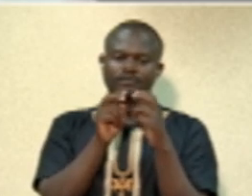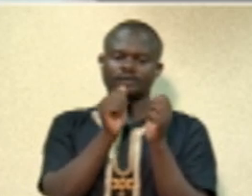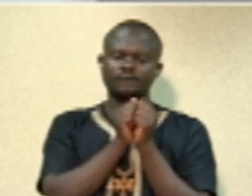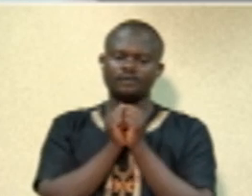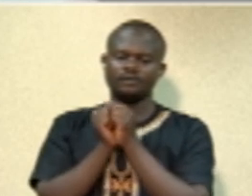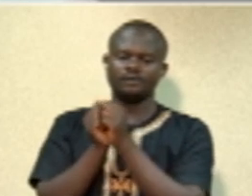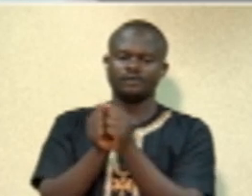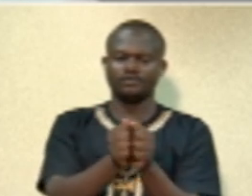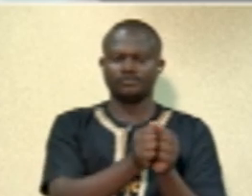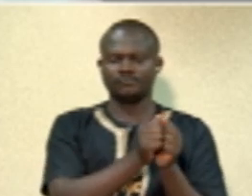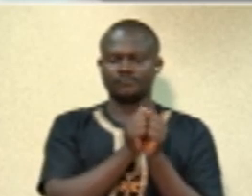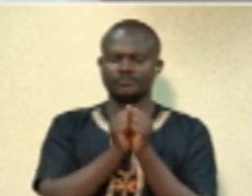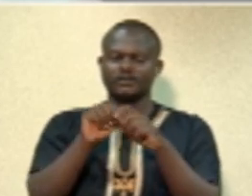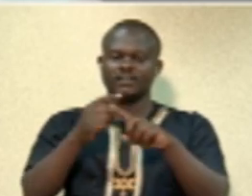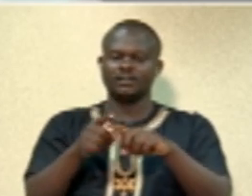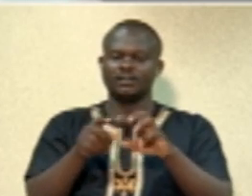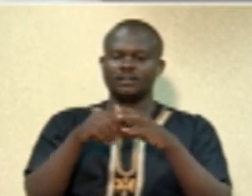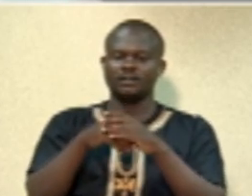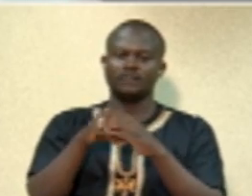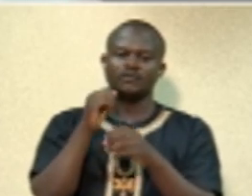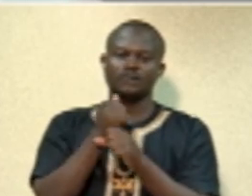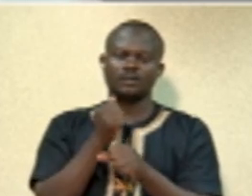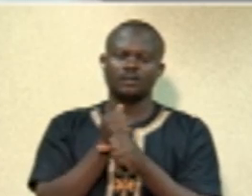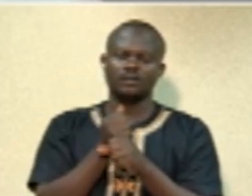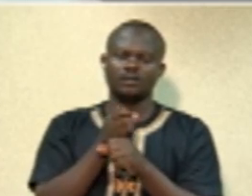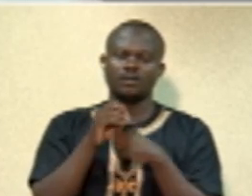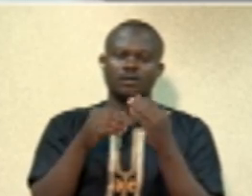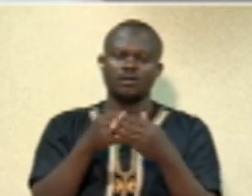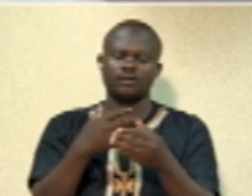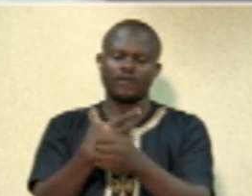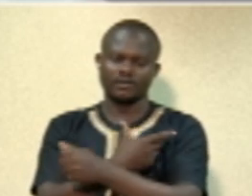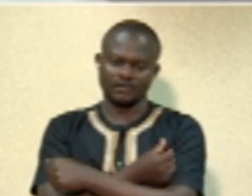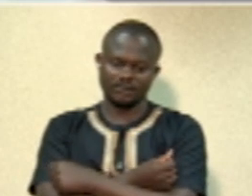the different manufacturers of vaccines,